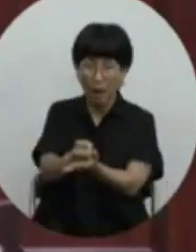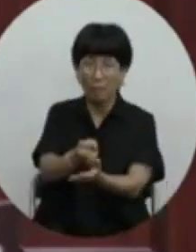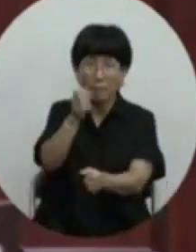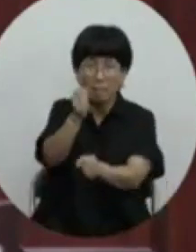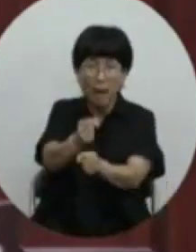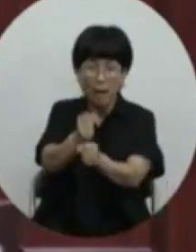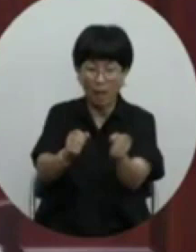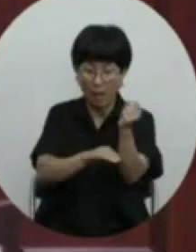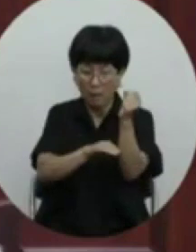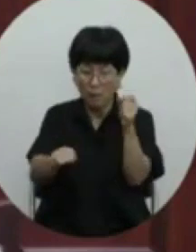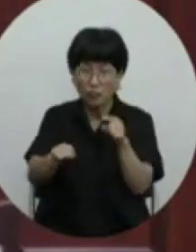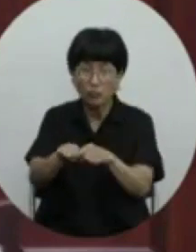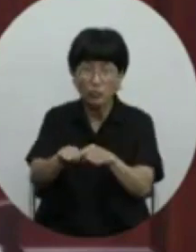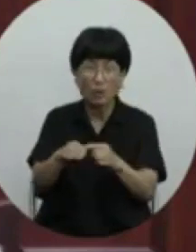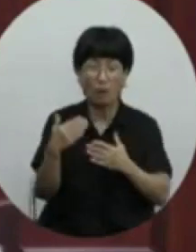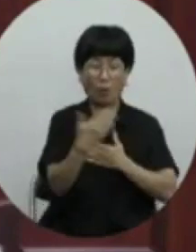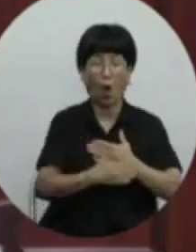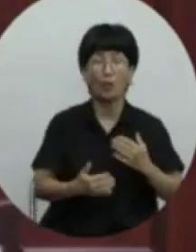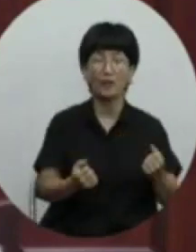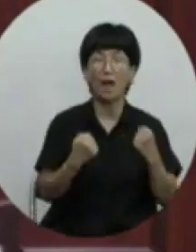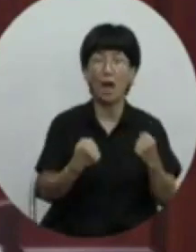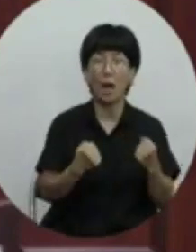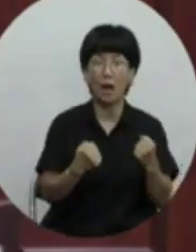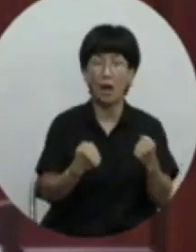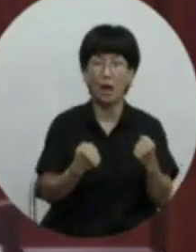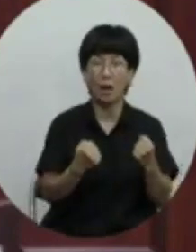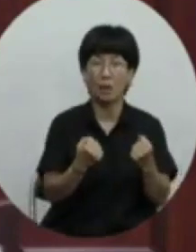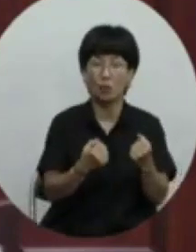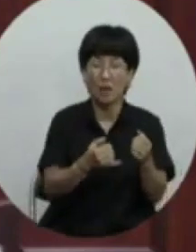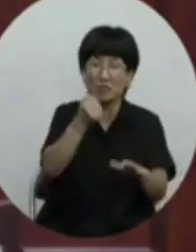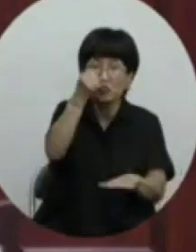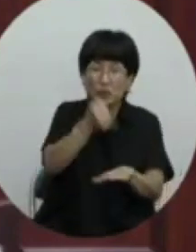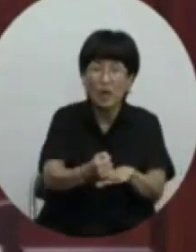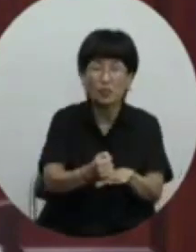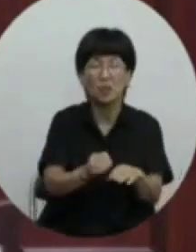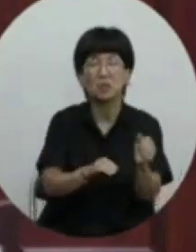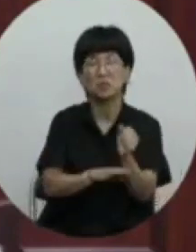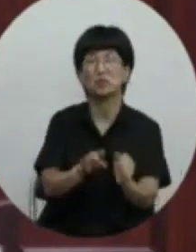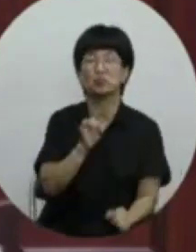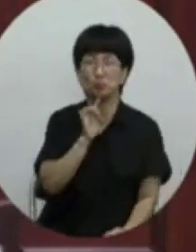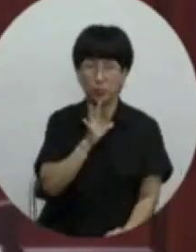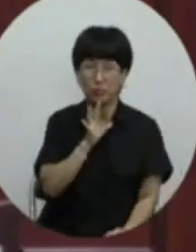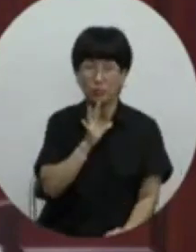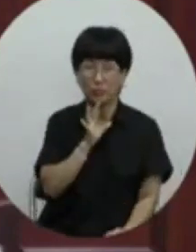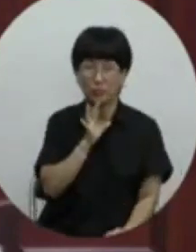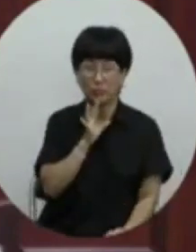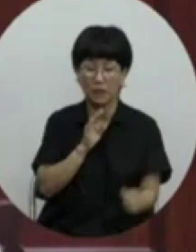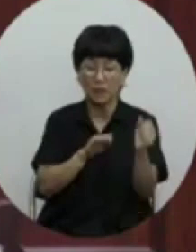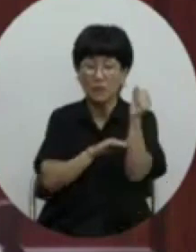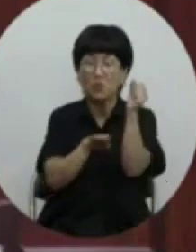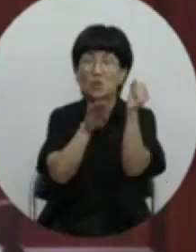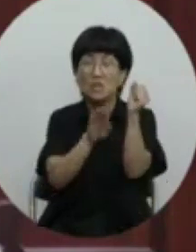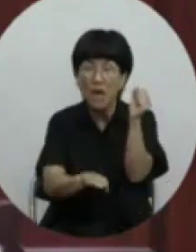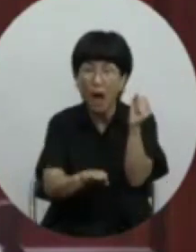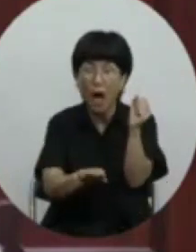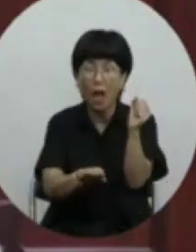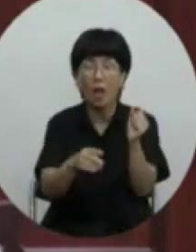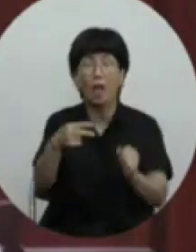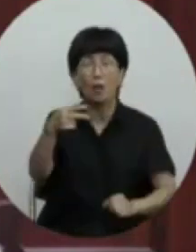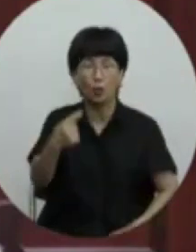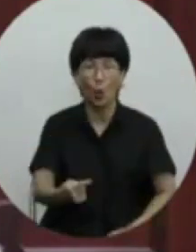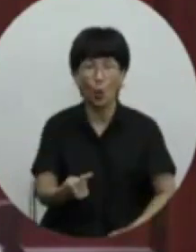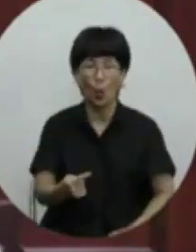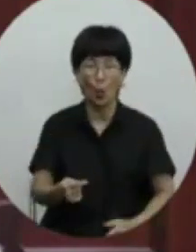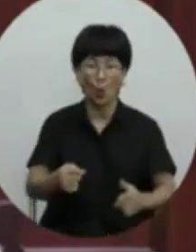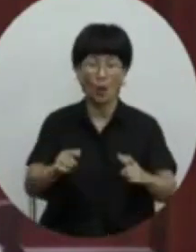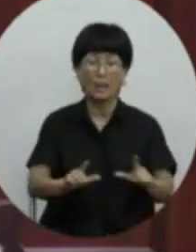기준치는 주민의 건강 등을 보호하기 위한 최소한의 기준치일 뿐이며 기준치 이하라 할지라도